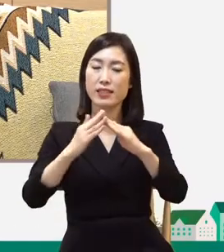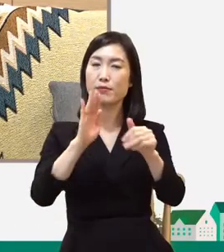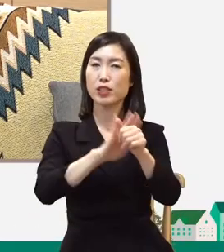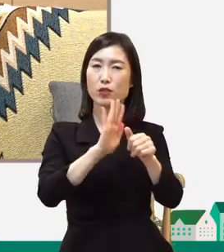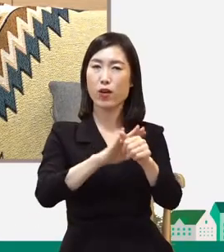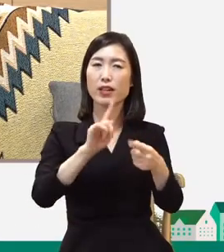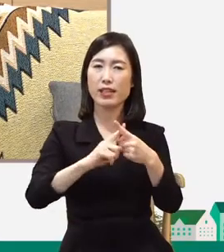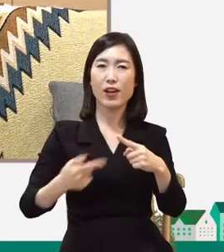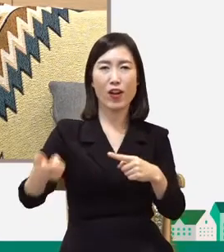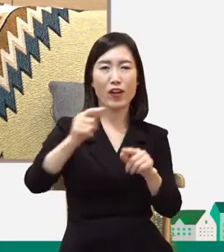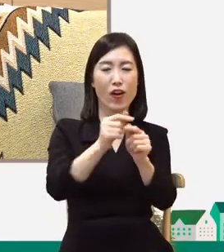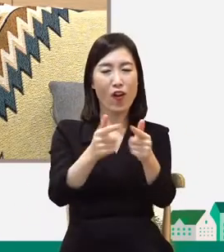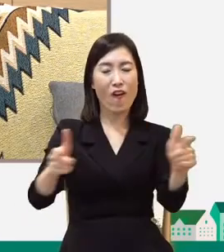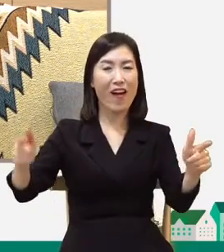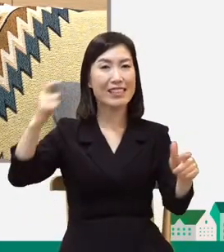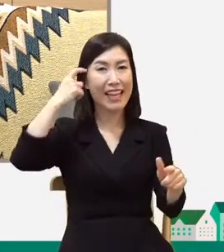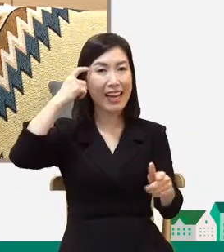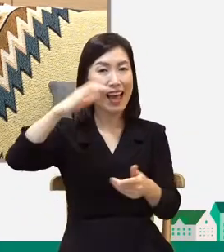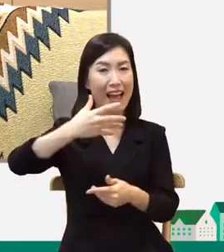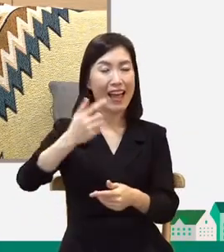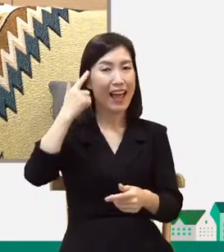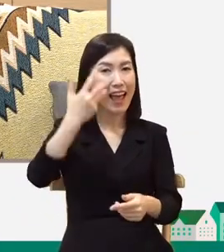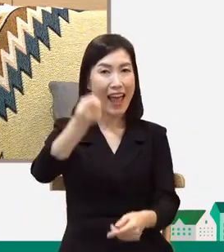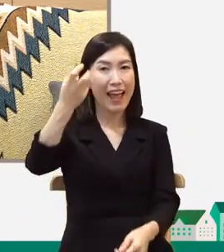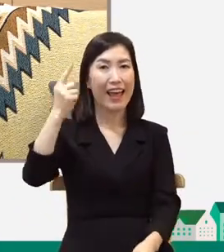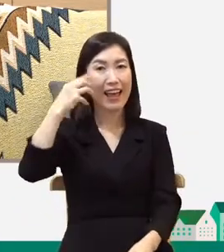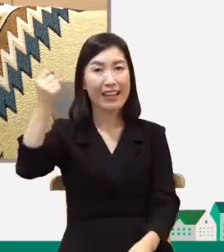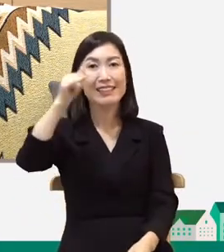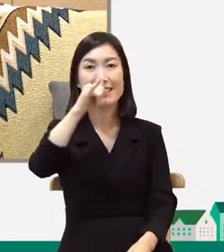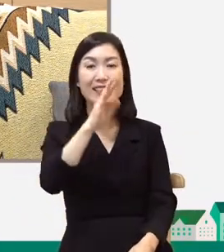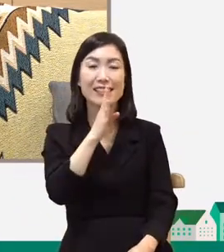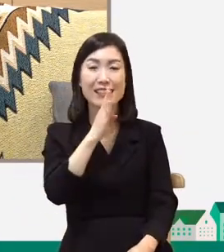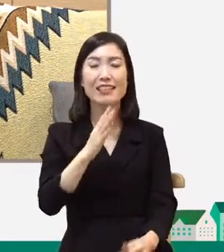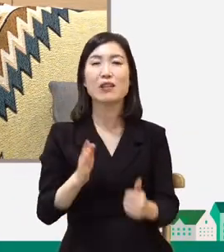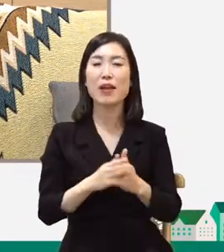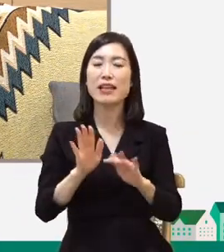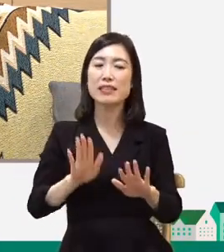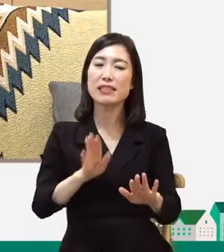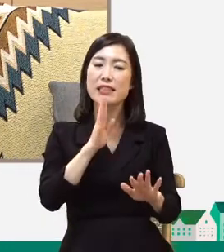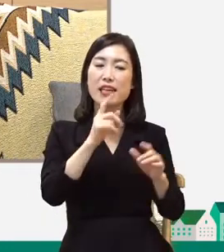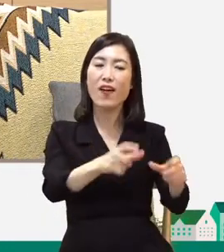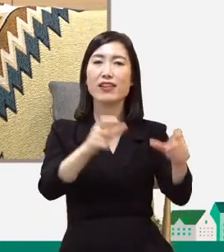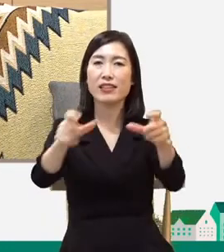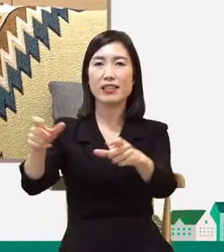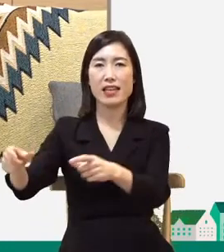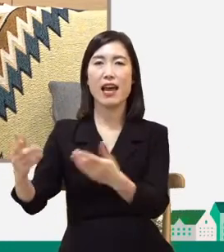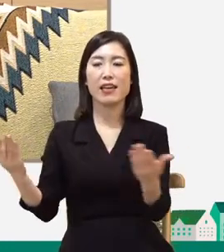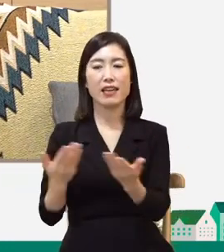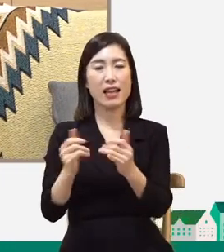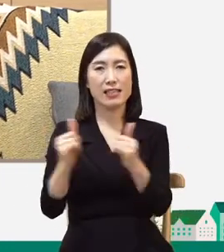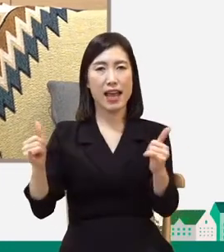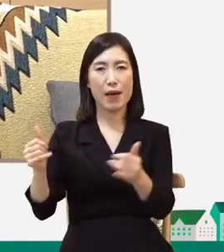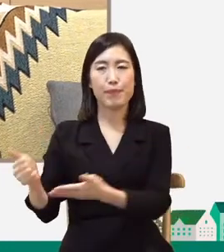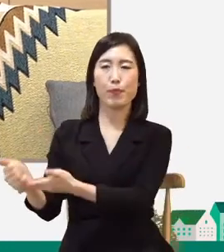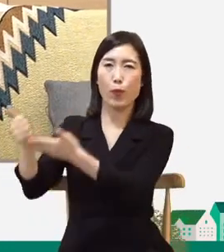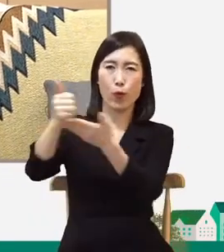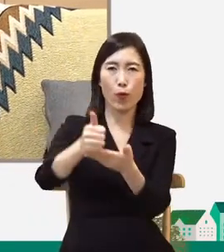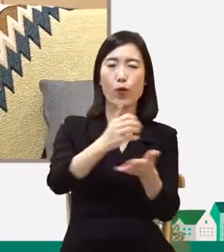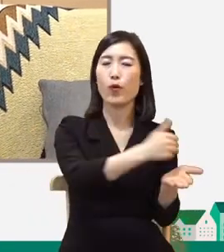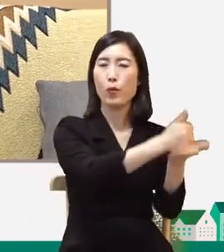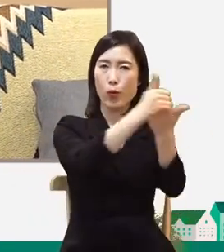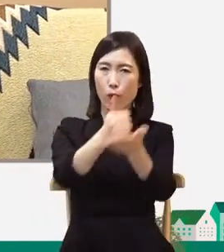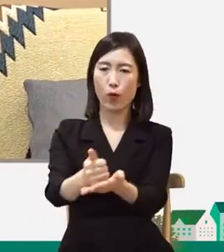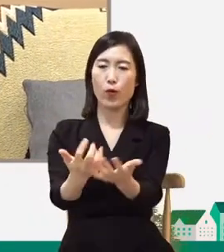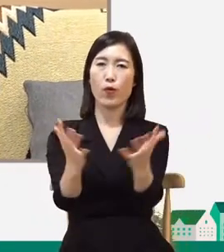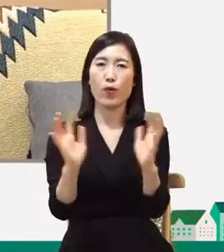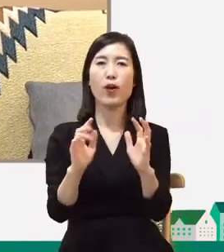생각들이 있으실 테니까 그거에 대해서 우리가 실제로 현장에 계시는 분들 중에서 이제 라운드 테이블을 한번 저희가 모셔본 분들이